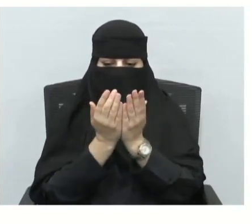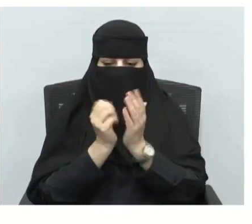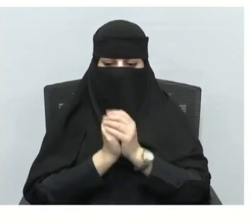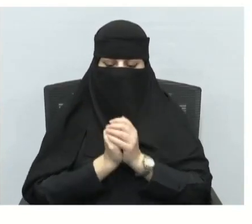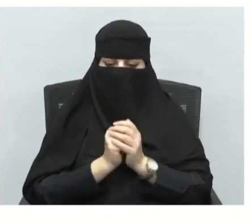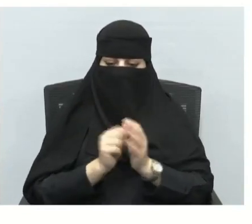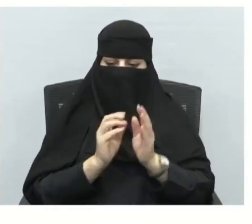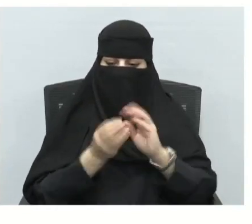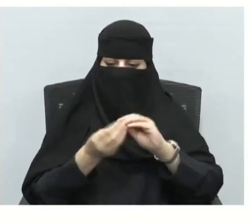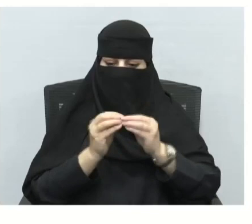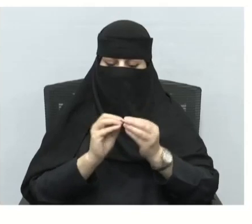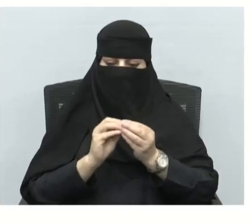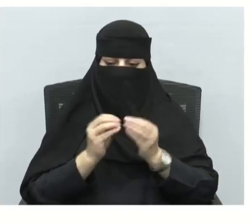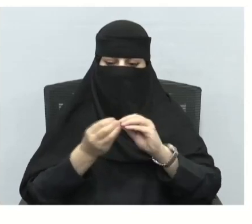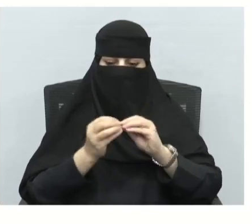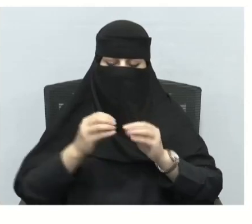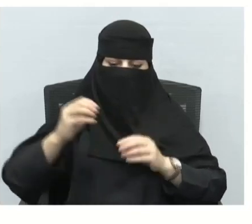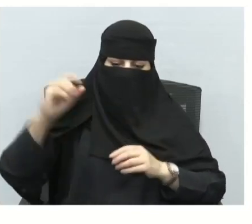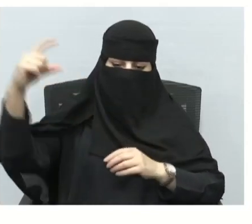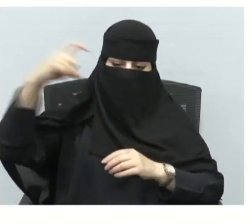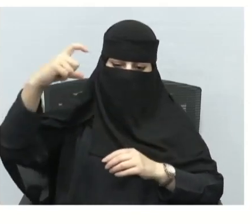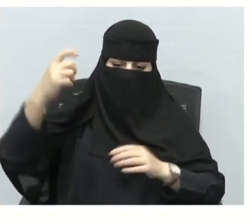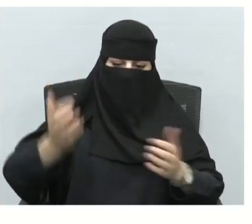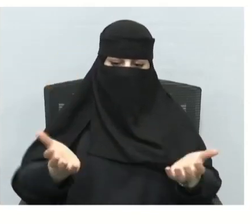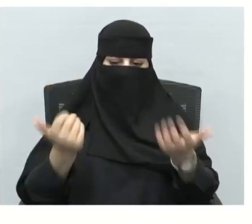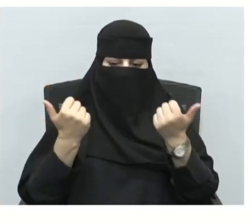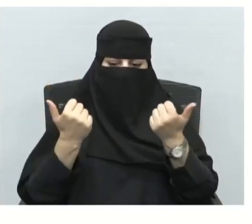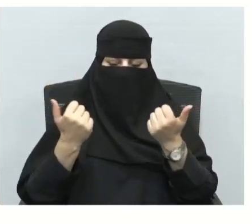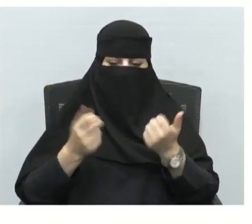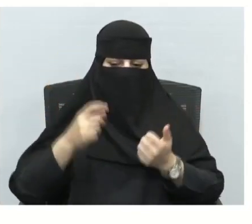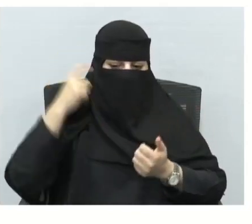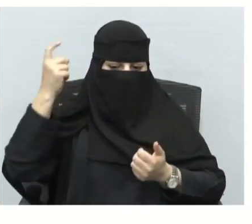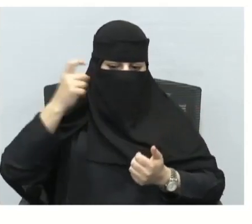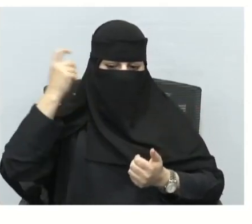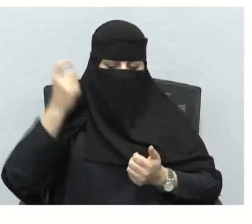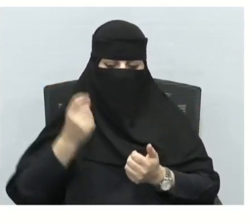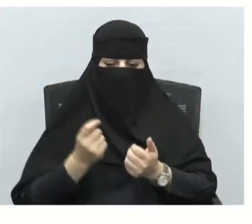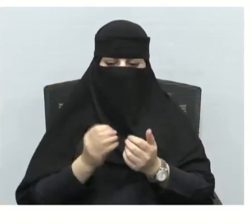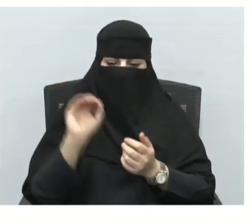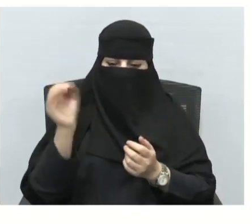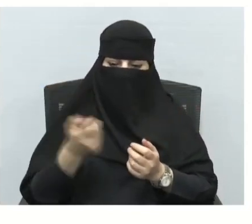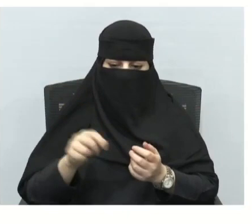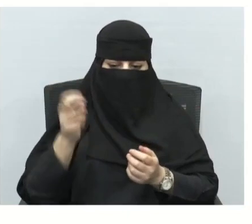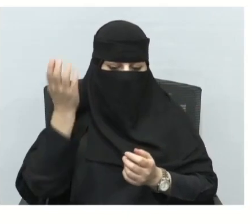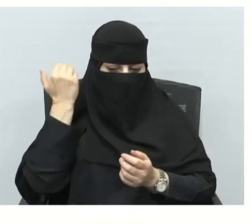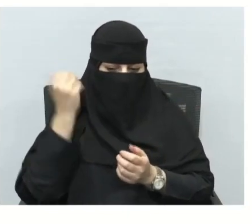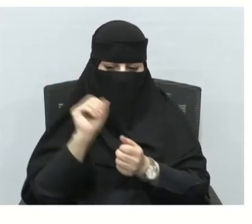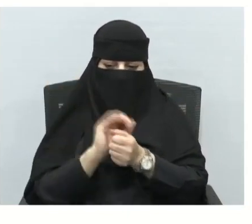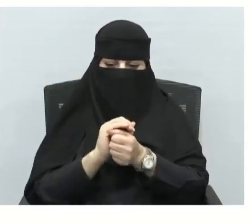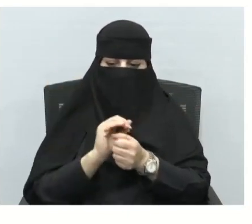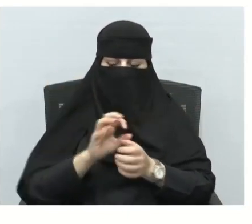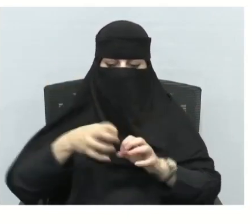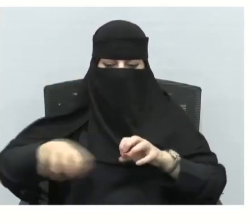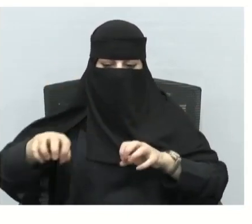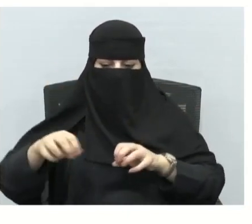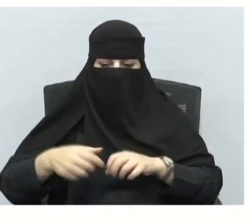وحدتنا اللون الازرق هيا بنا الان نستذكر الحروف التي تعرفنا عليها في وحدتنا